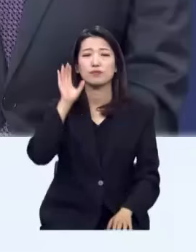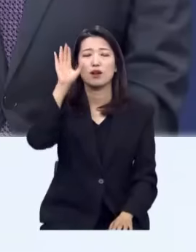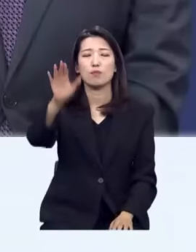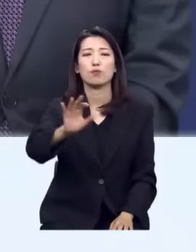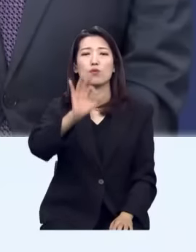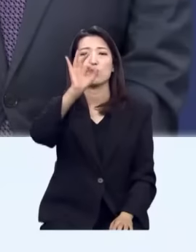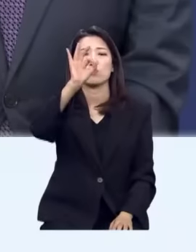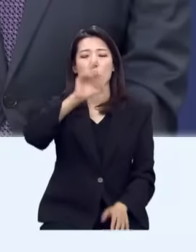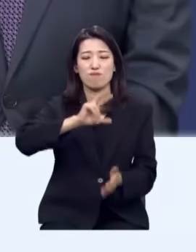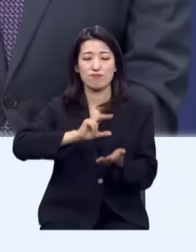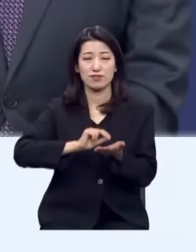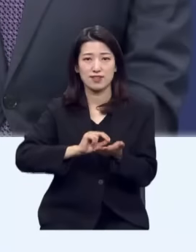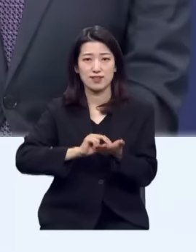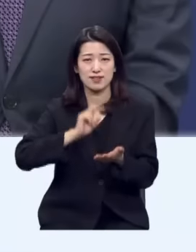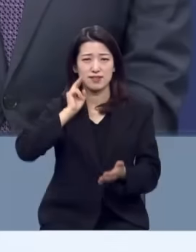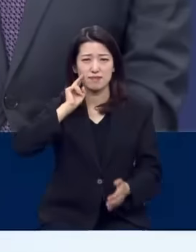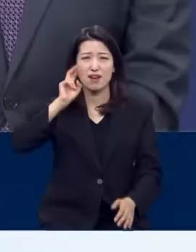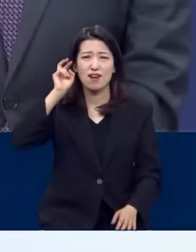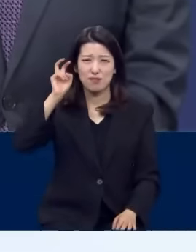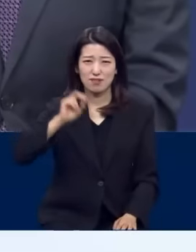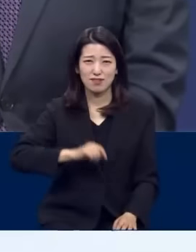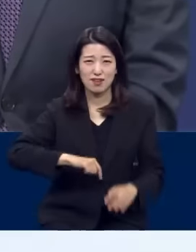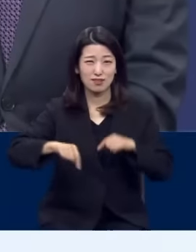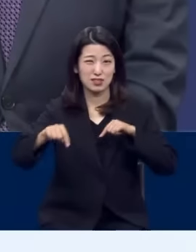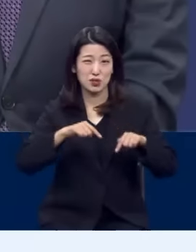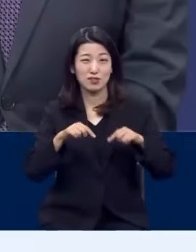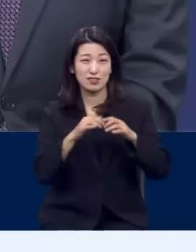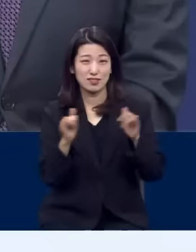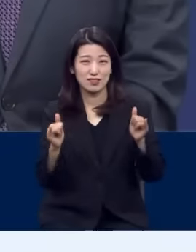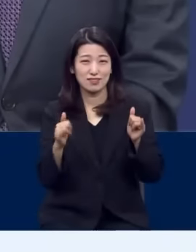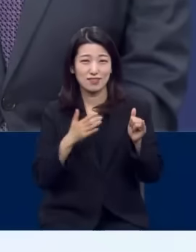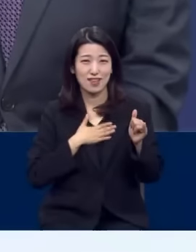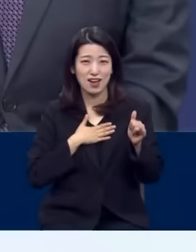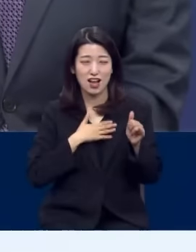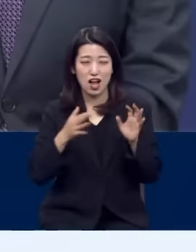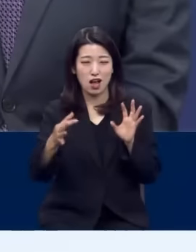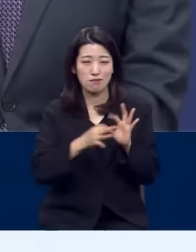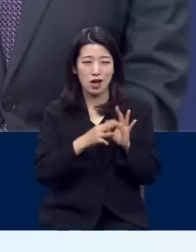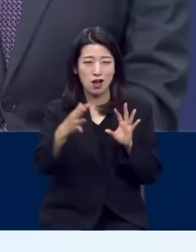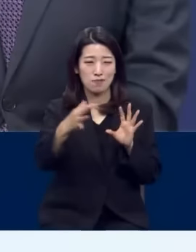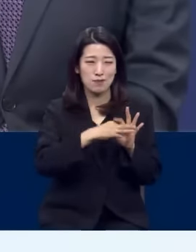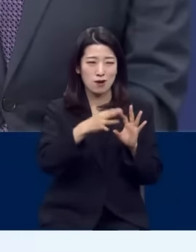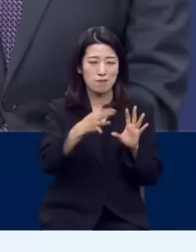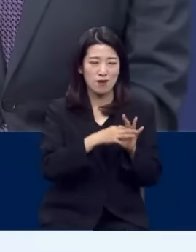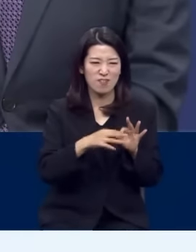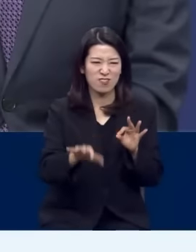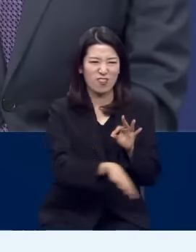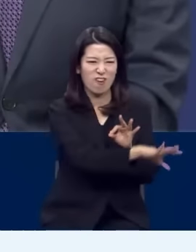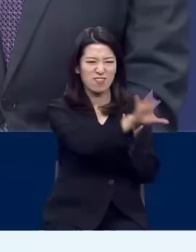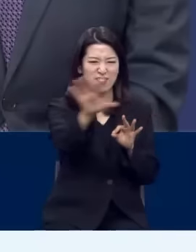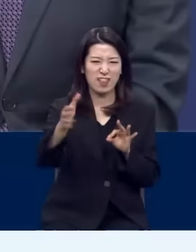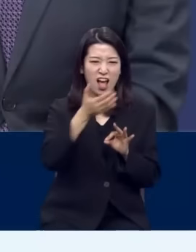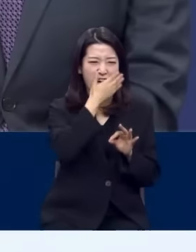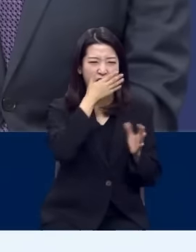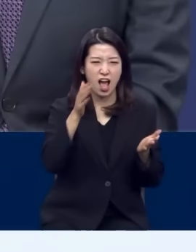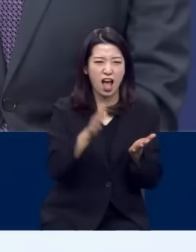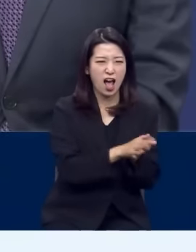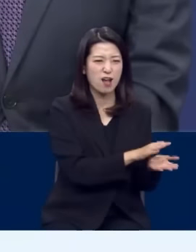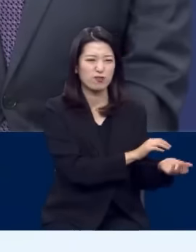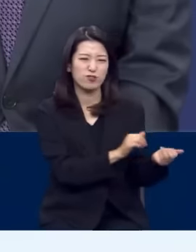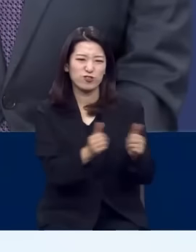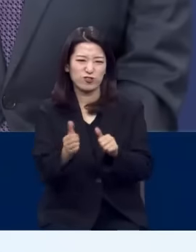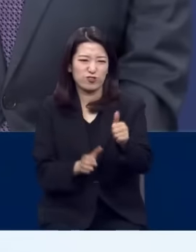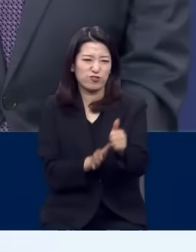나와서 그 정치인들이 많이 연루될거다 그래서 정치인들이 다 죽을거다 이런 얘기도 한 거 아닌가 저 이런 생음 생각이